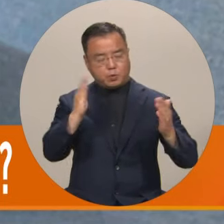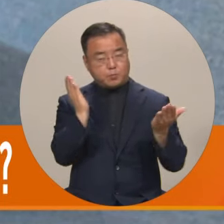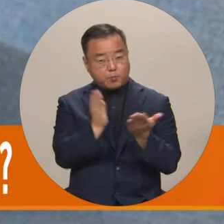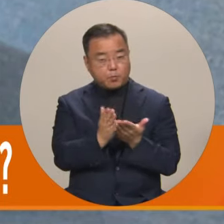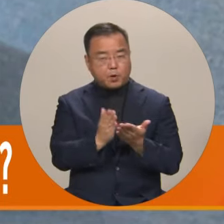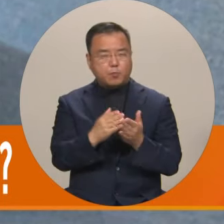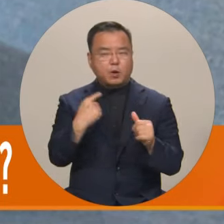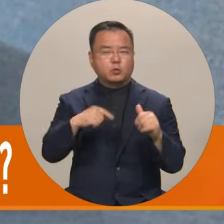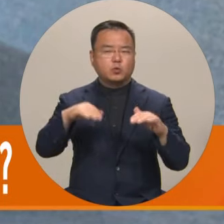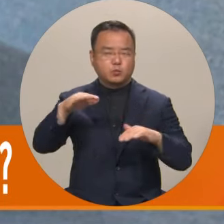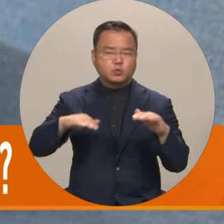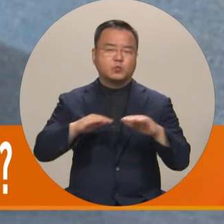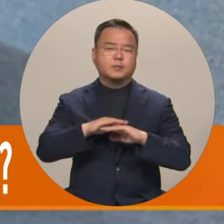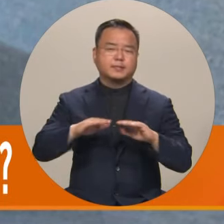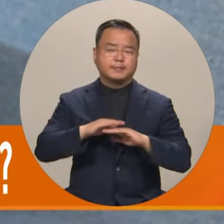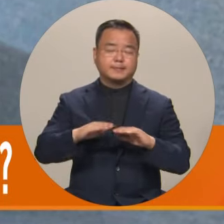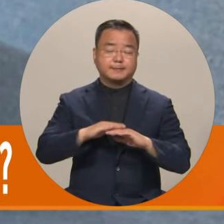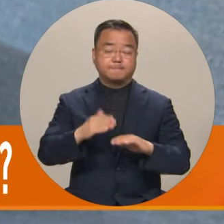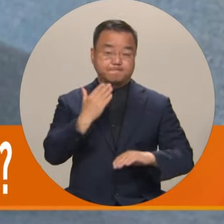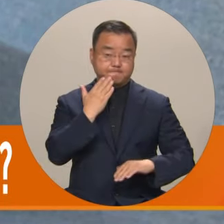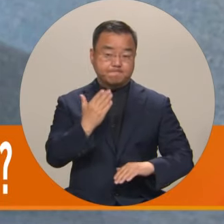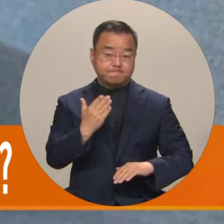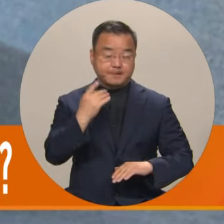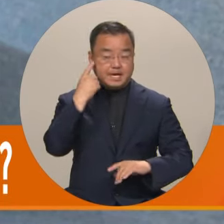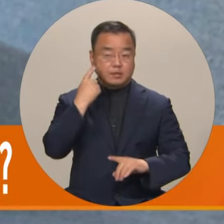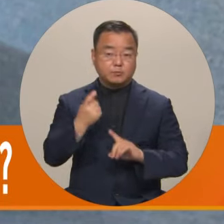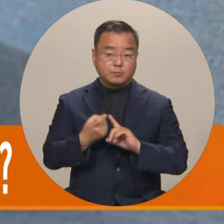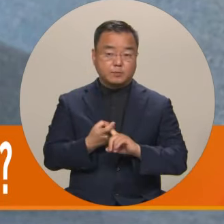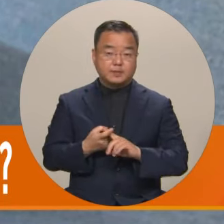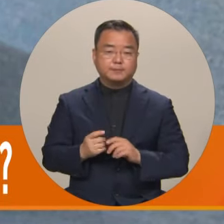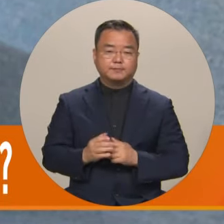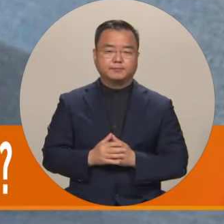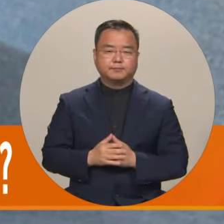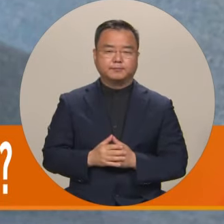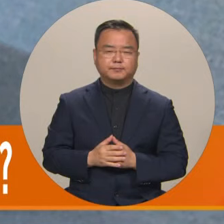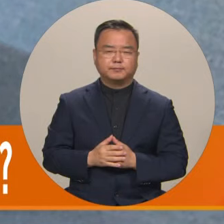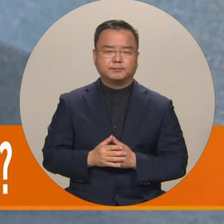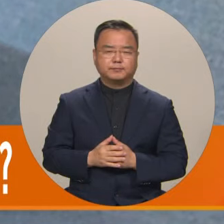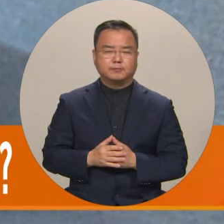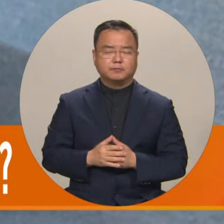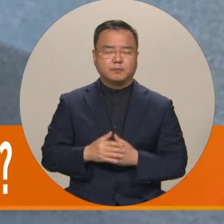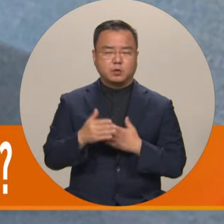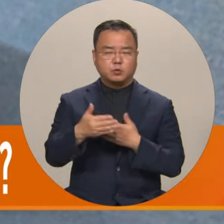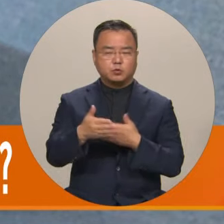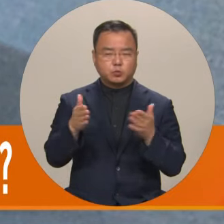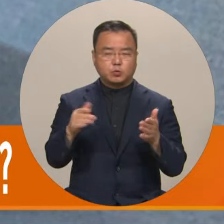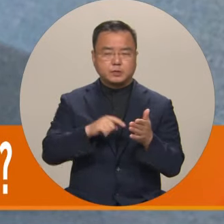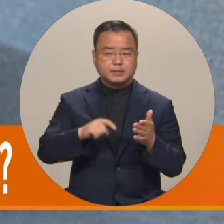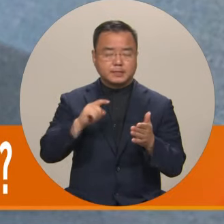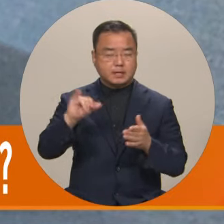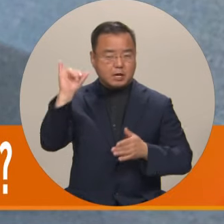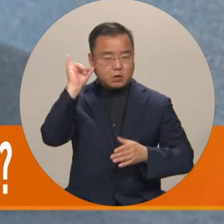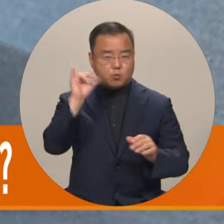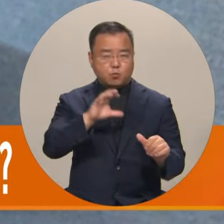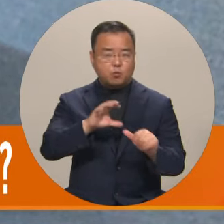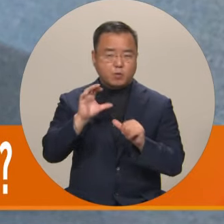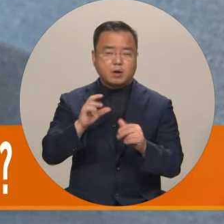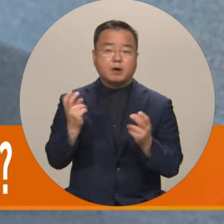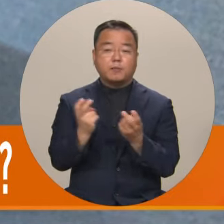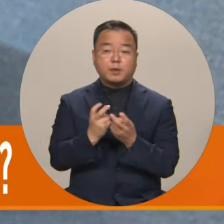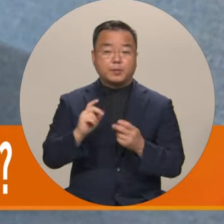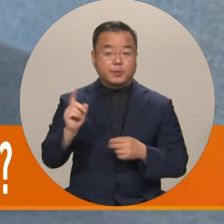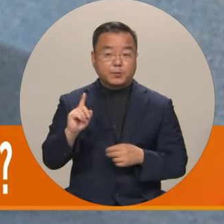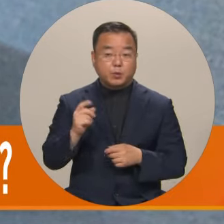교육 격차도 해소할 수 있는 도구로 주목받고 있는데요 교실에서 인공지능을 똑똑하게 활용하려면 어떤 점을